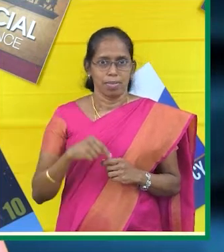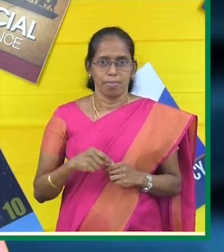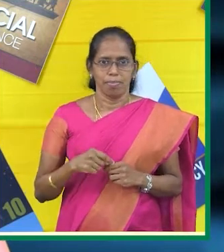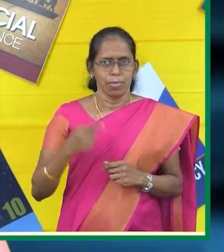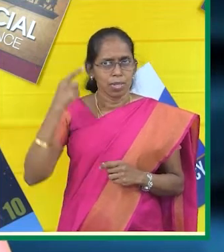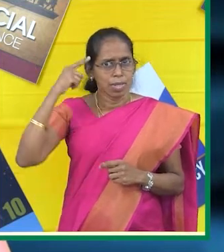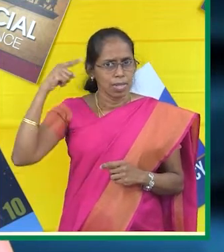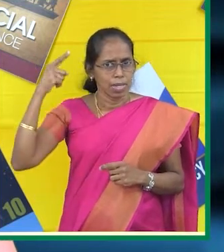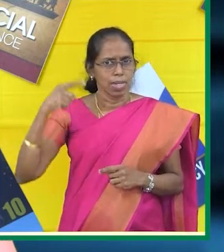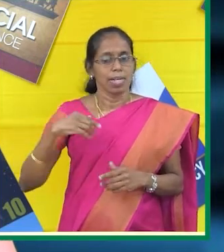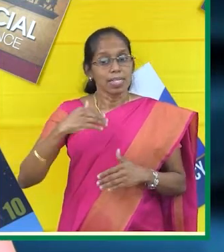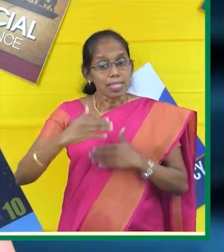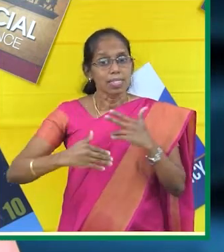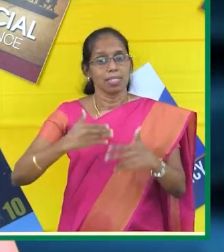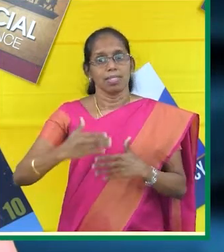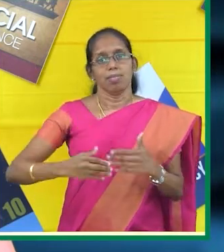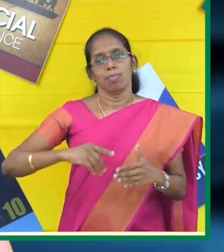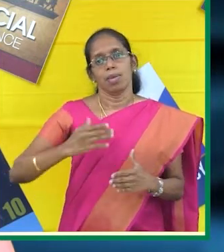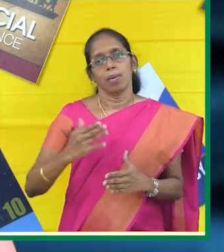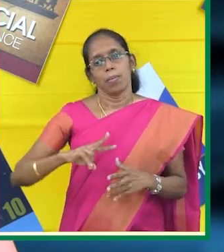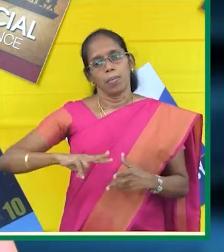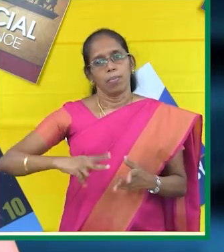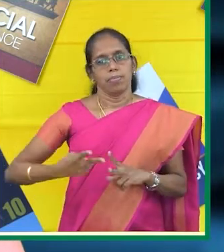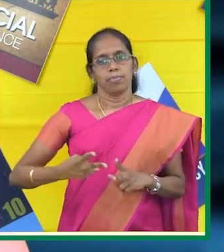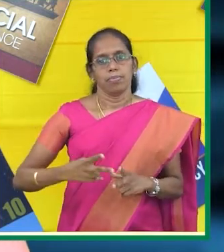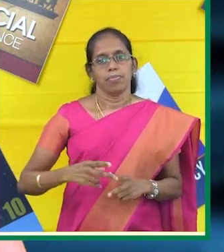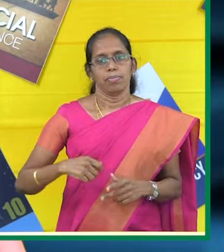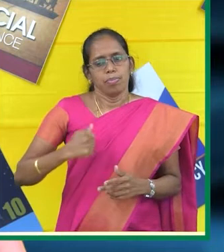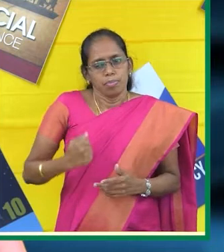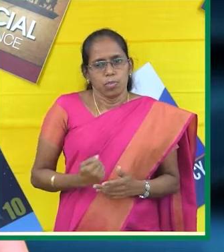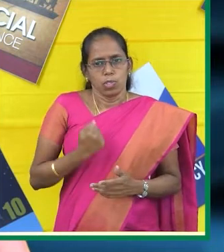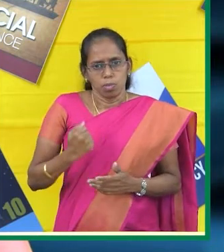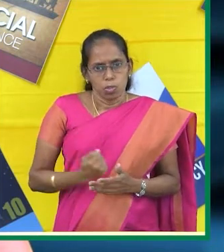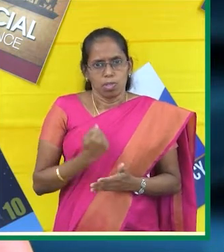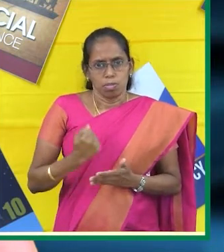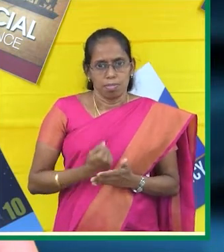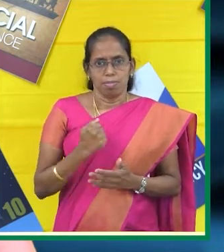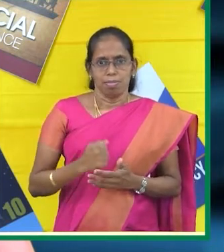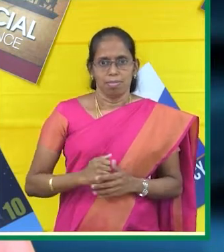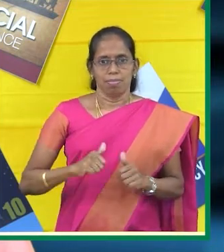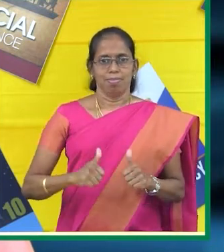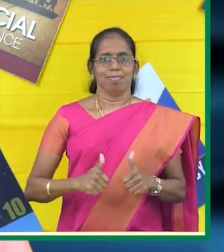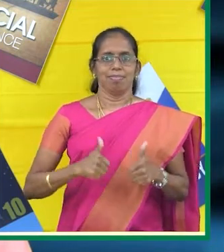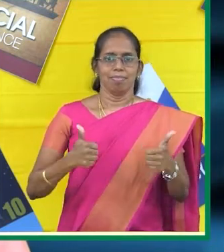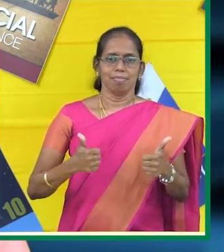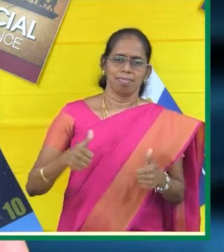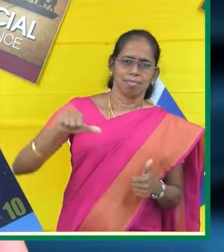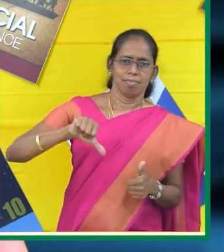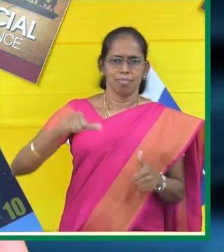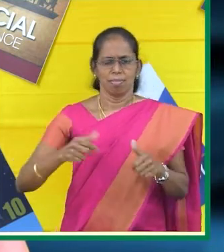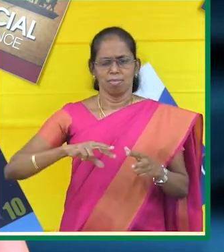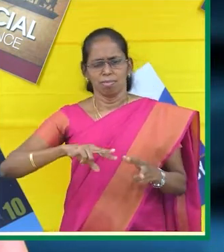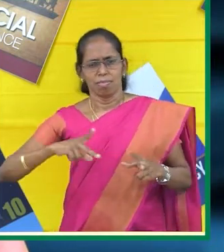ஓட்டம், அவருடைய எண்ணங்களை செயல்வடிவமாக்குவதற்கு மனிதன் செய்த முயற்சிகள், முயற்சியிலே வெற்றி